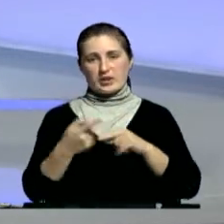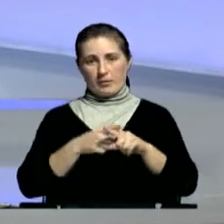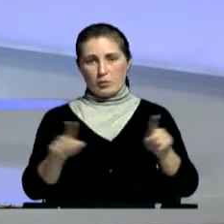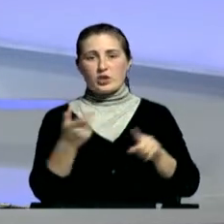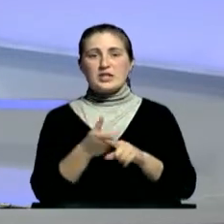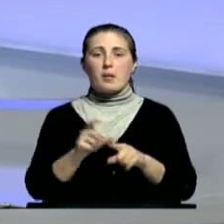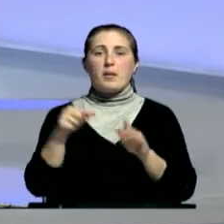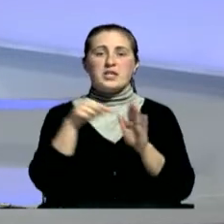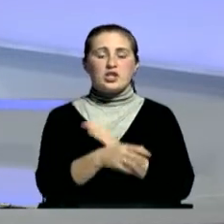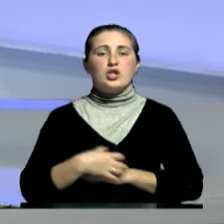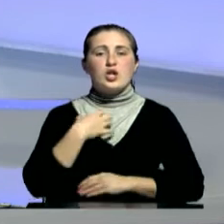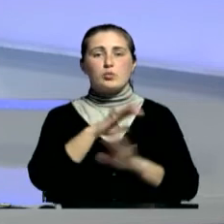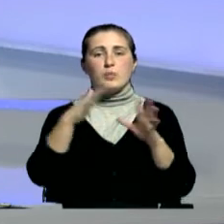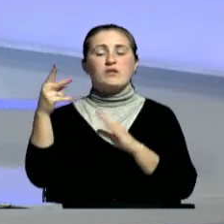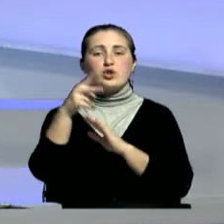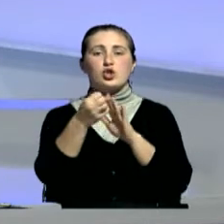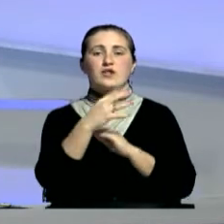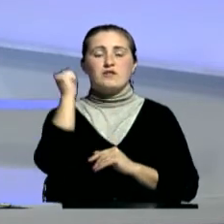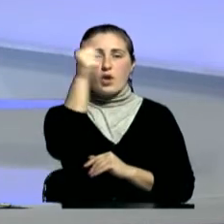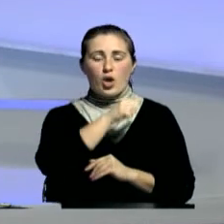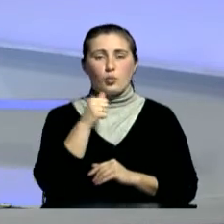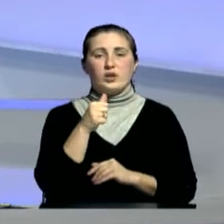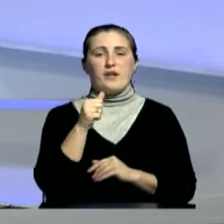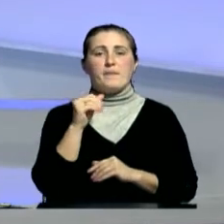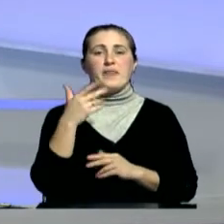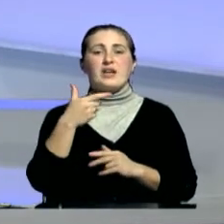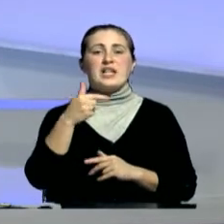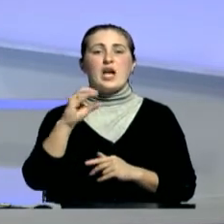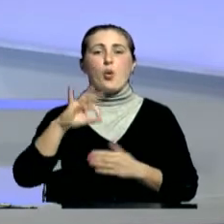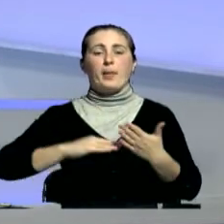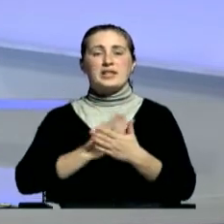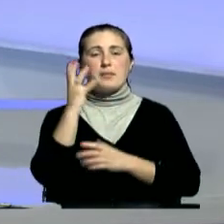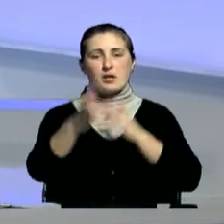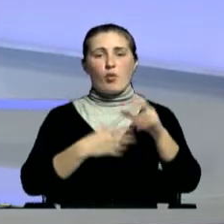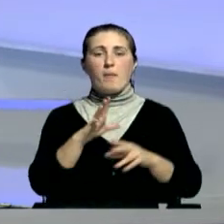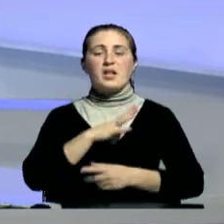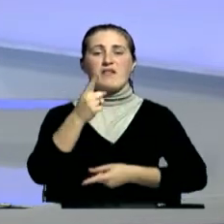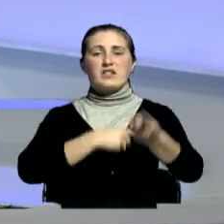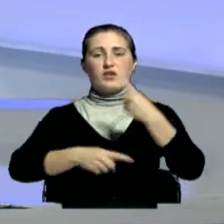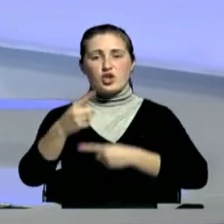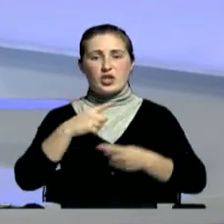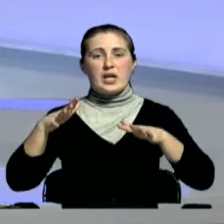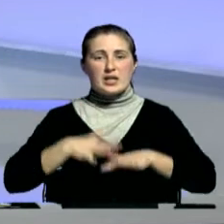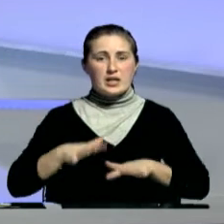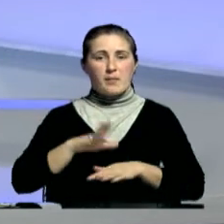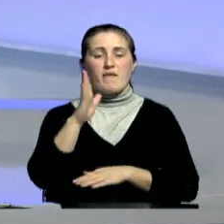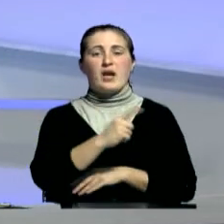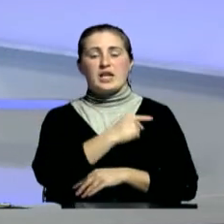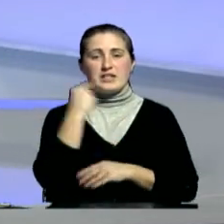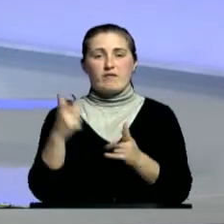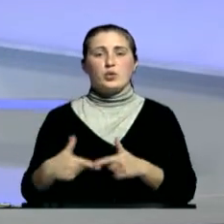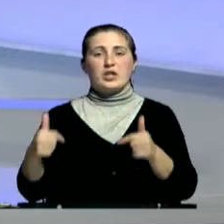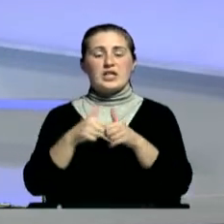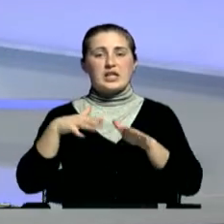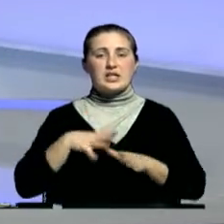самым значимым событием 2014 года в геополитике мировой было возвращение Крыма в Россию,